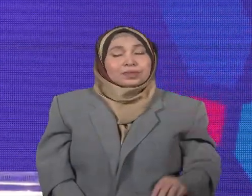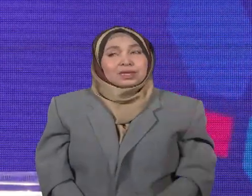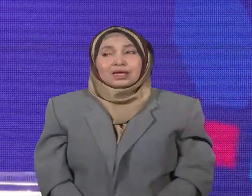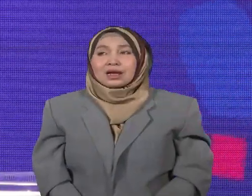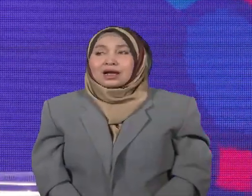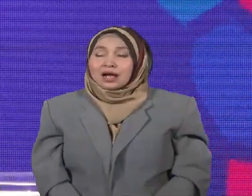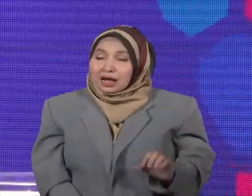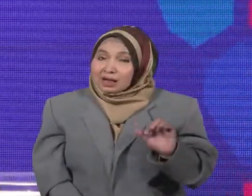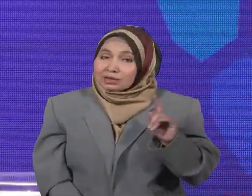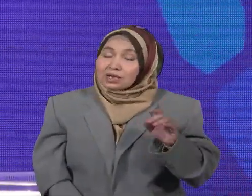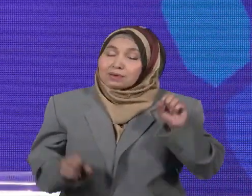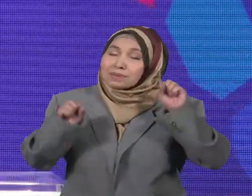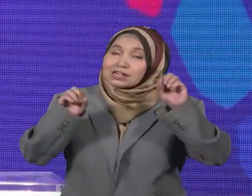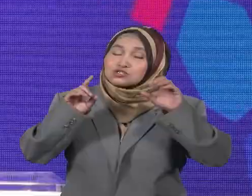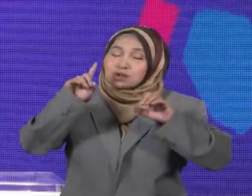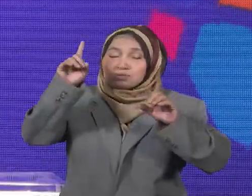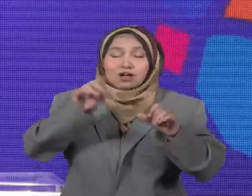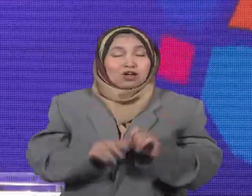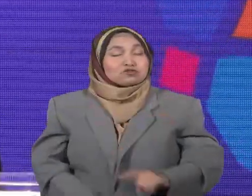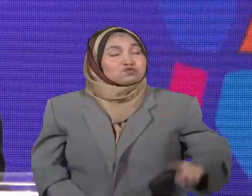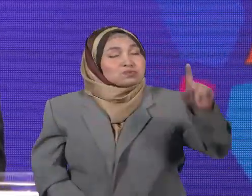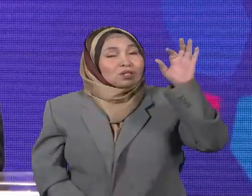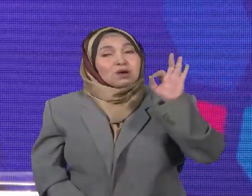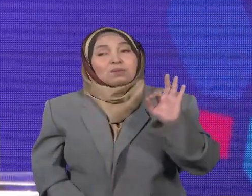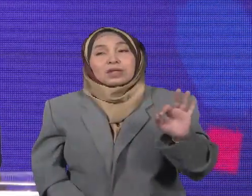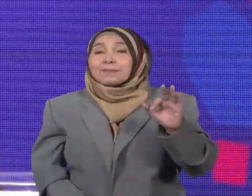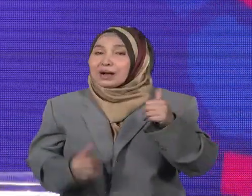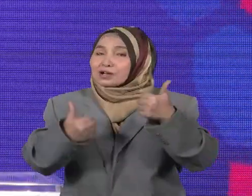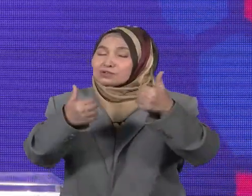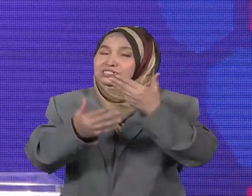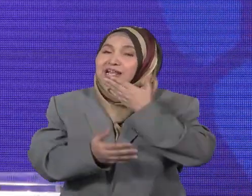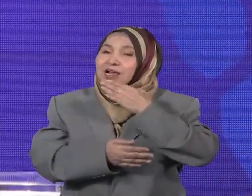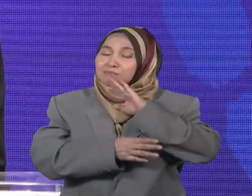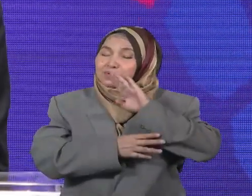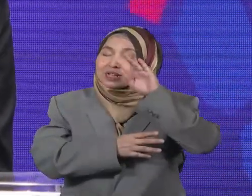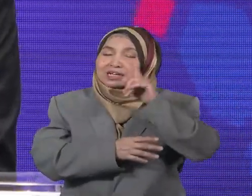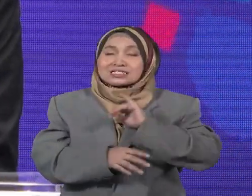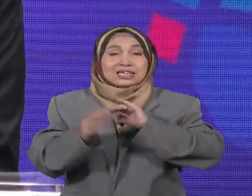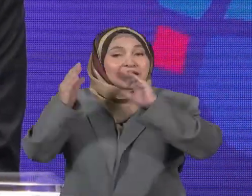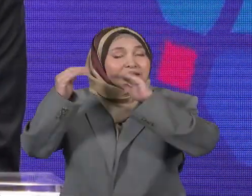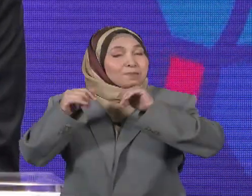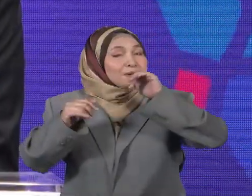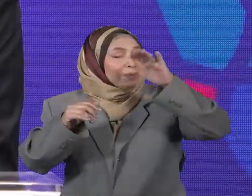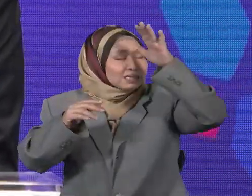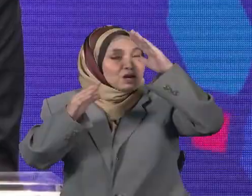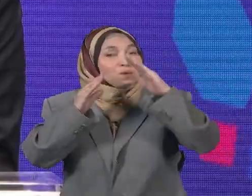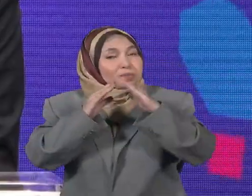Wah, masya Allah, subhanallah, tabarakallah. Bagus, alhamdulillah. Saya harap ibu-ibu, ayah-ayah di rumah